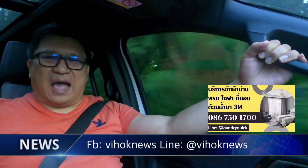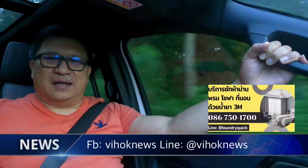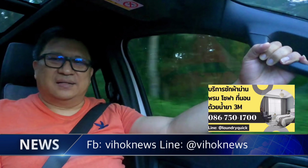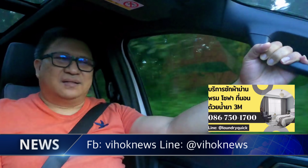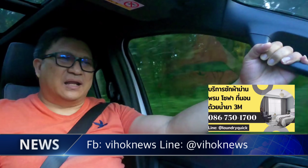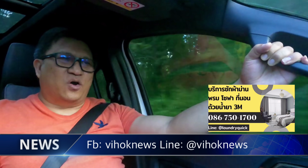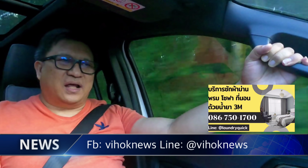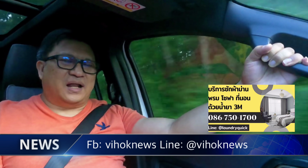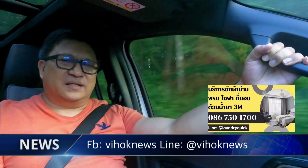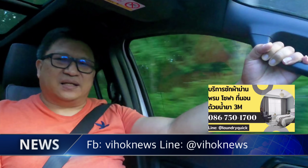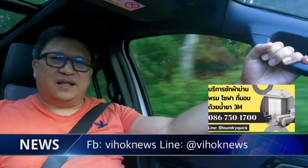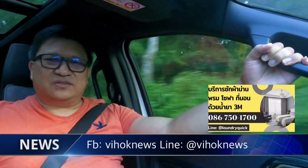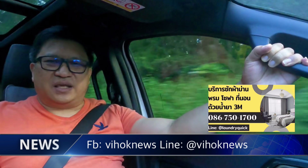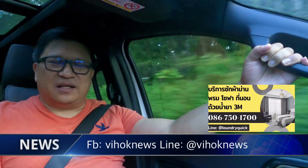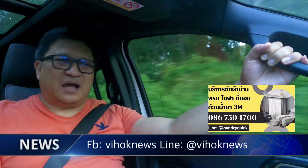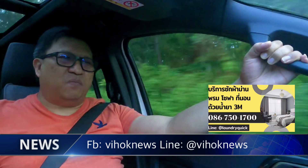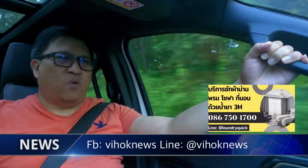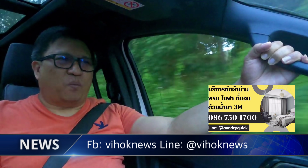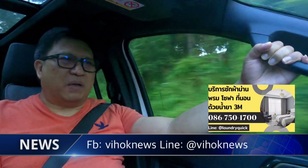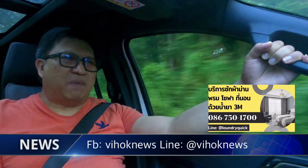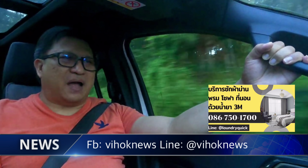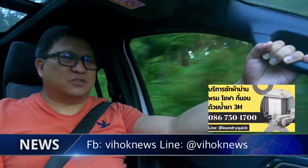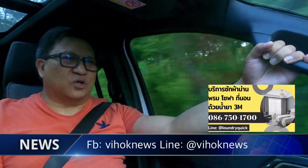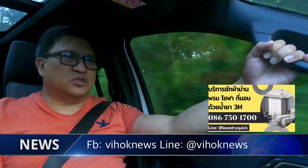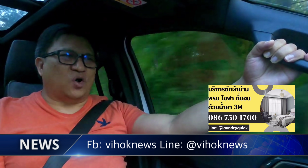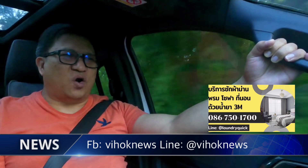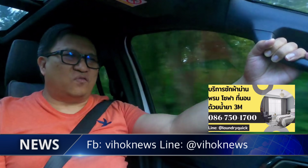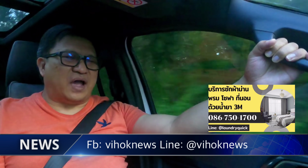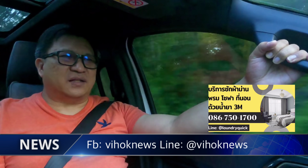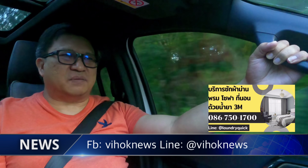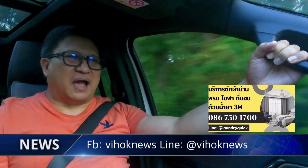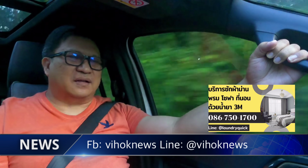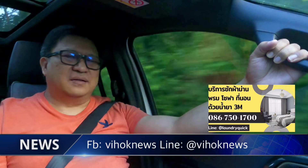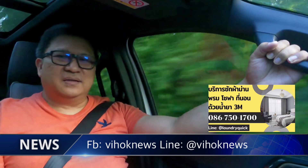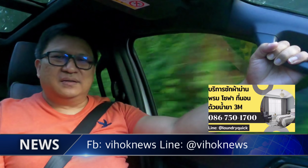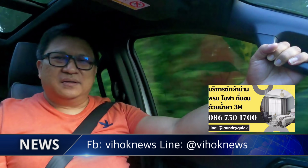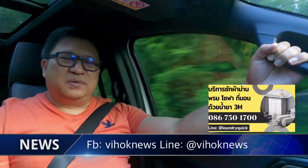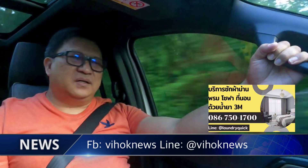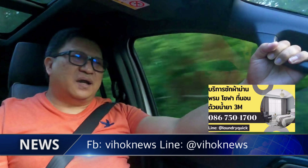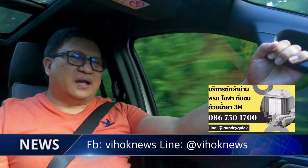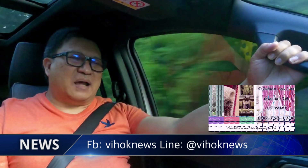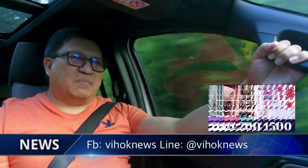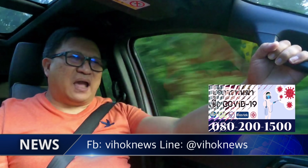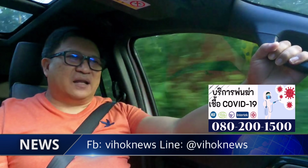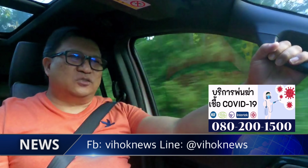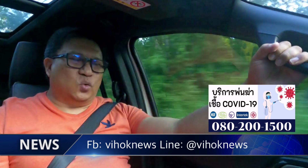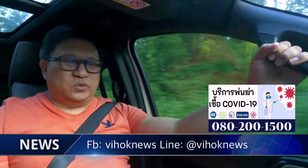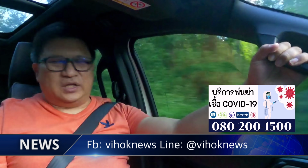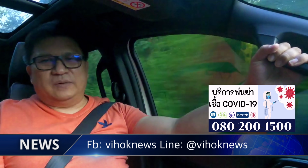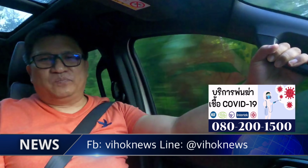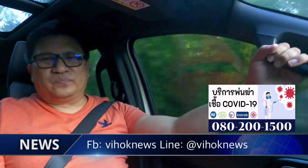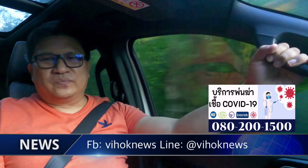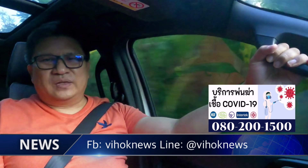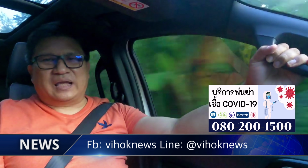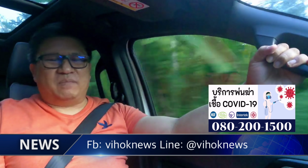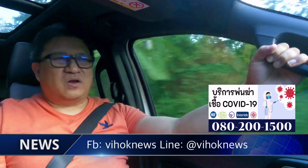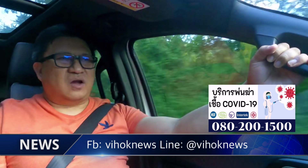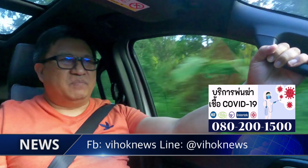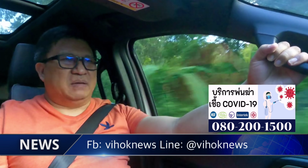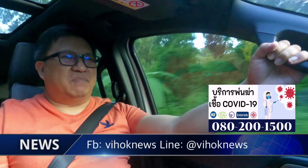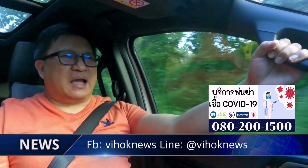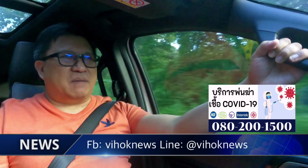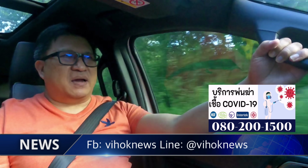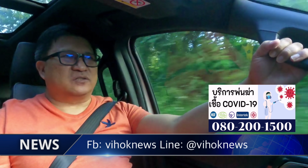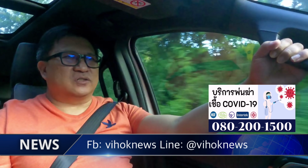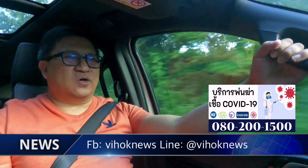สภาแน่นอนฮะหลังจากนี้เราจะเห็นเขาบุกไปบ้านส.ส.ฝ่ายรัฐบาลเพื่อทำการโจมตีนะครับแล้